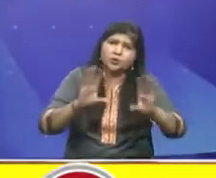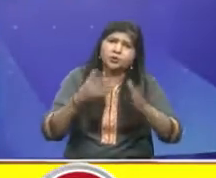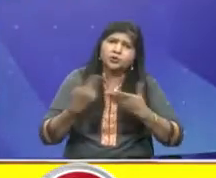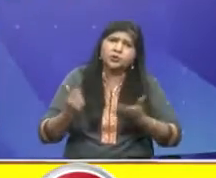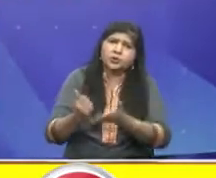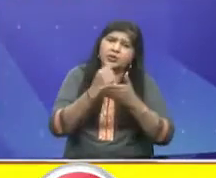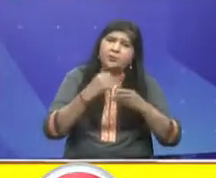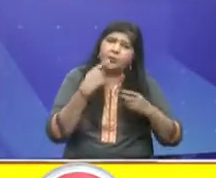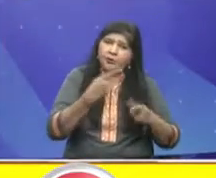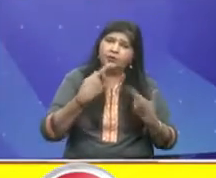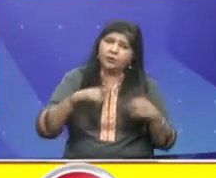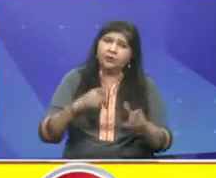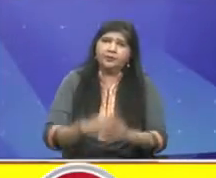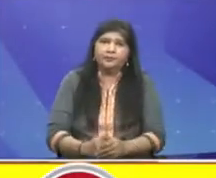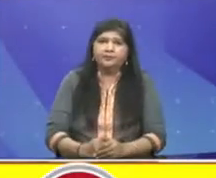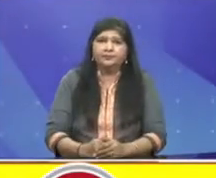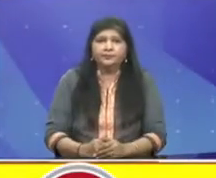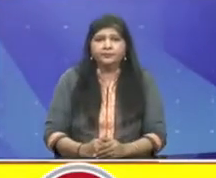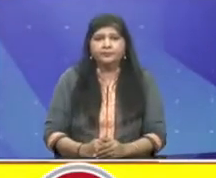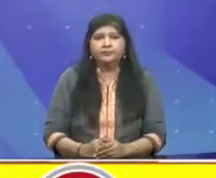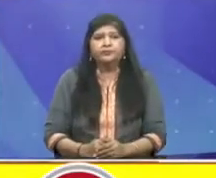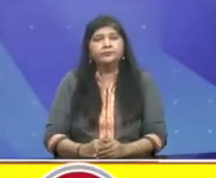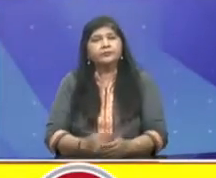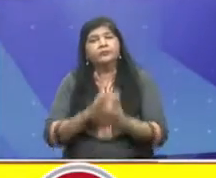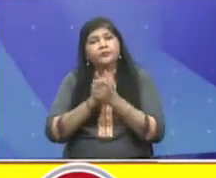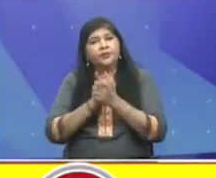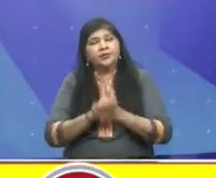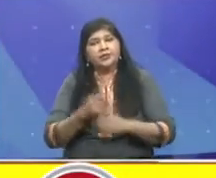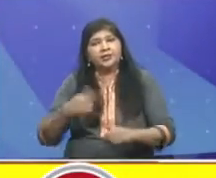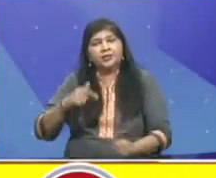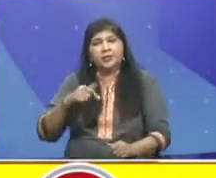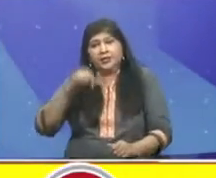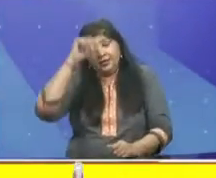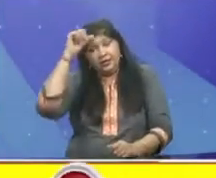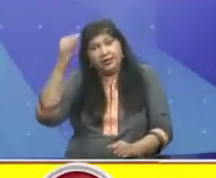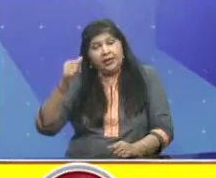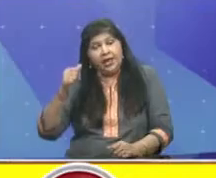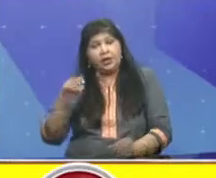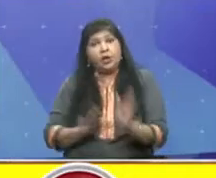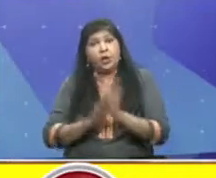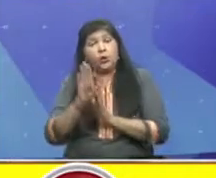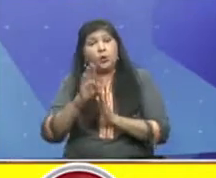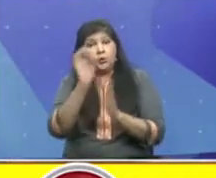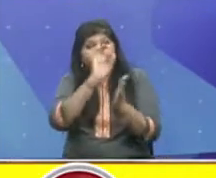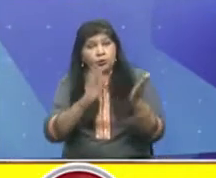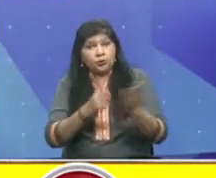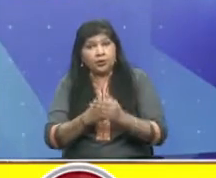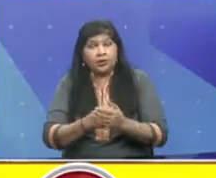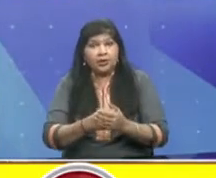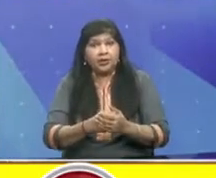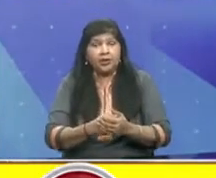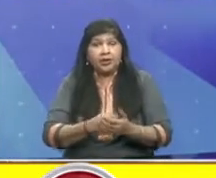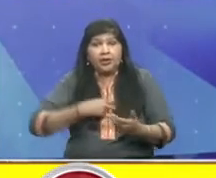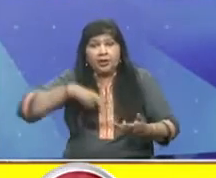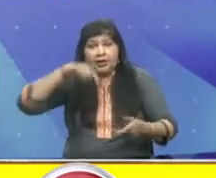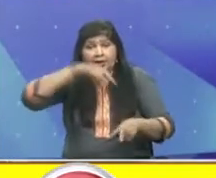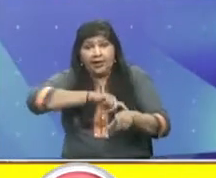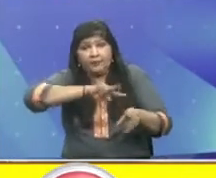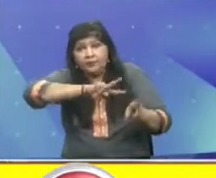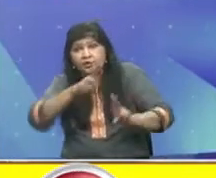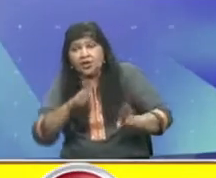पूरा सपोर्ट भी करते हैं। साथियों, भारत की ग्रोथ स्टोरी का यह टर्निंग पॉइंट